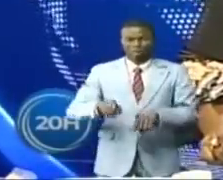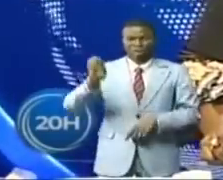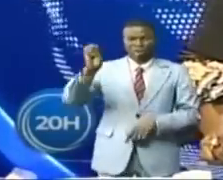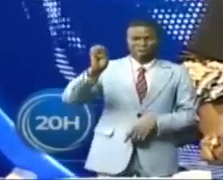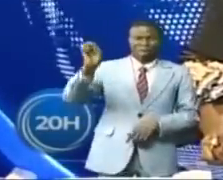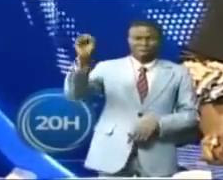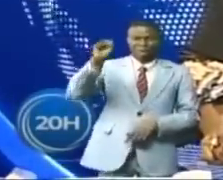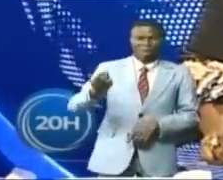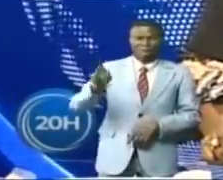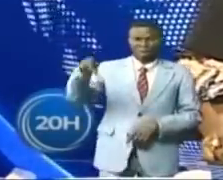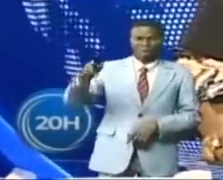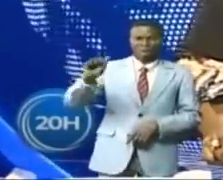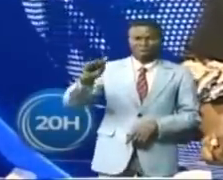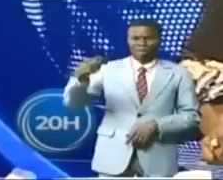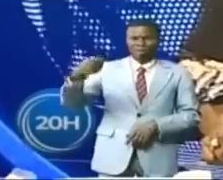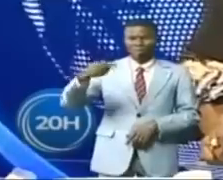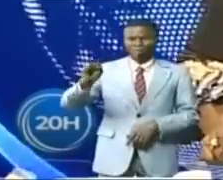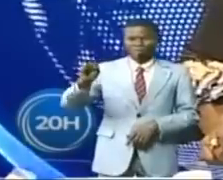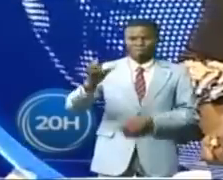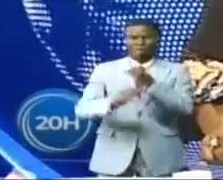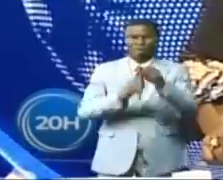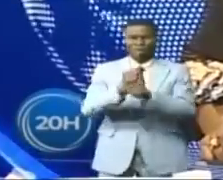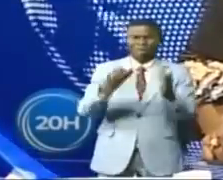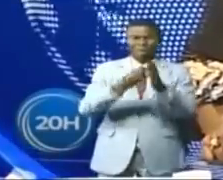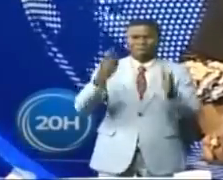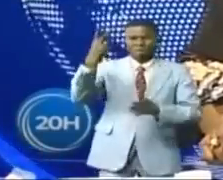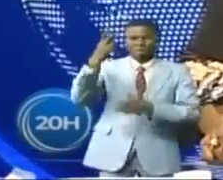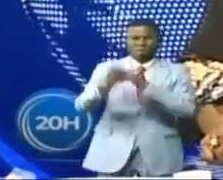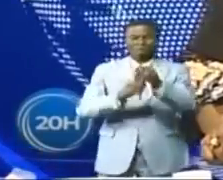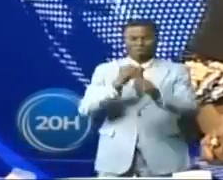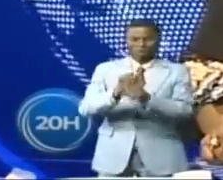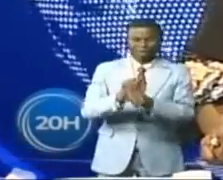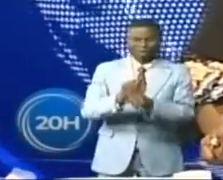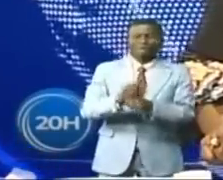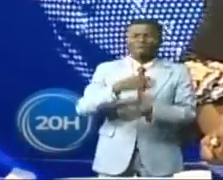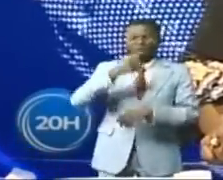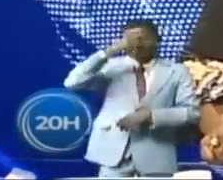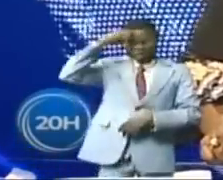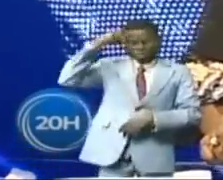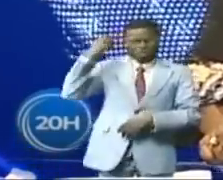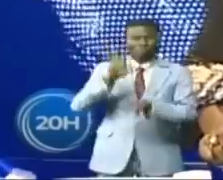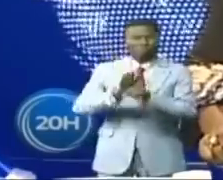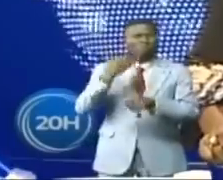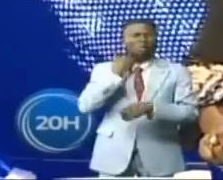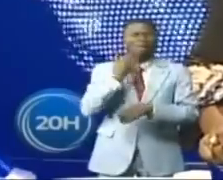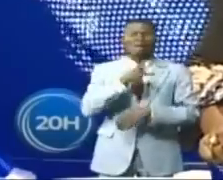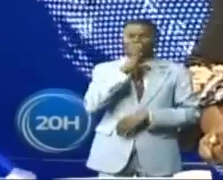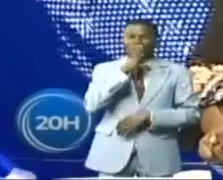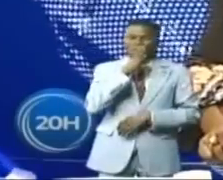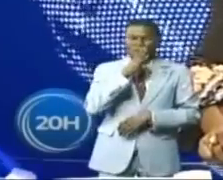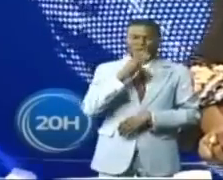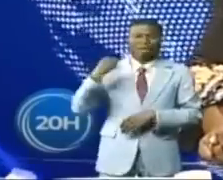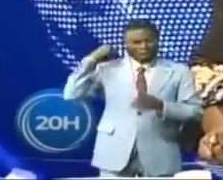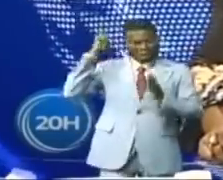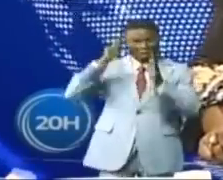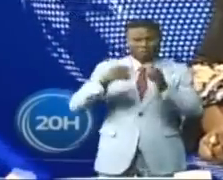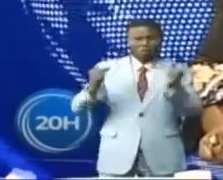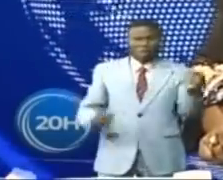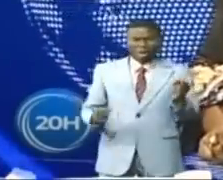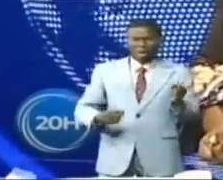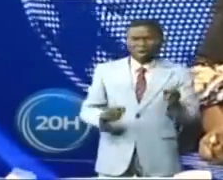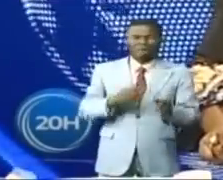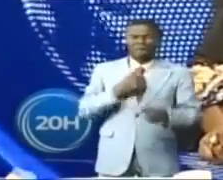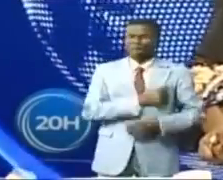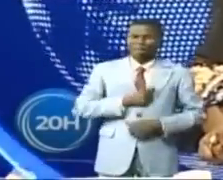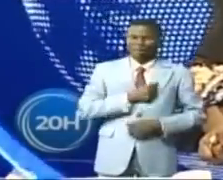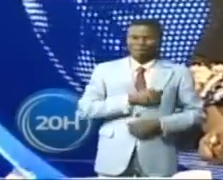de 79 ans. Il a souffert pendant des longues années. L'annonce de sa mort a été faite par le gouvernement angolais qui regrette la